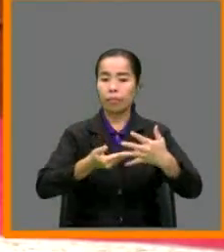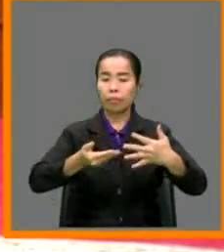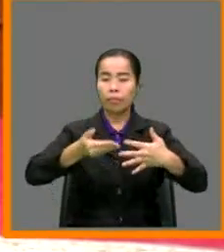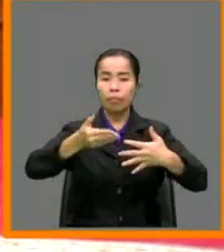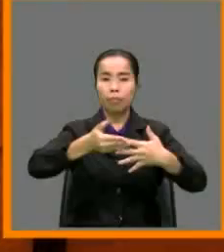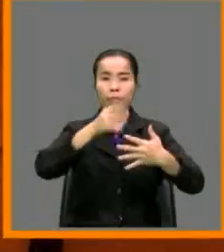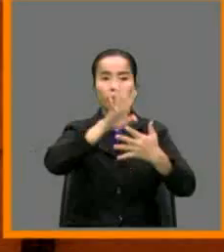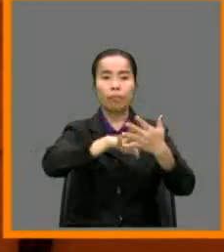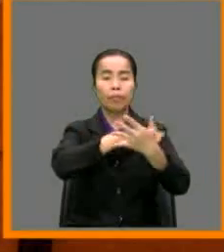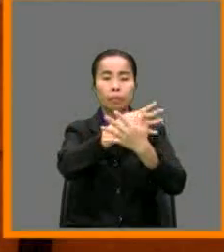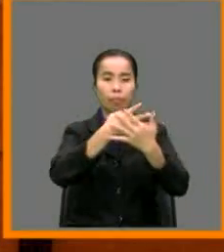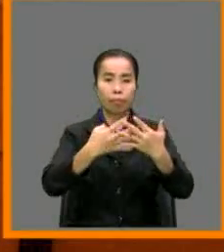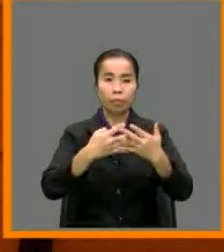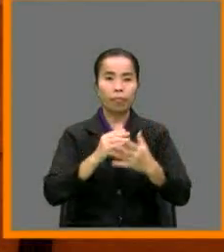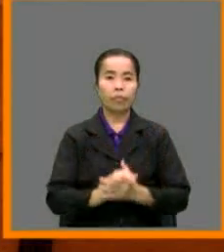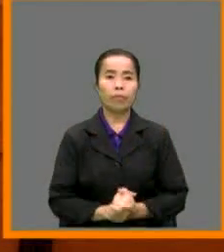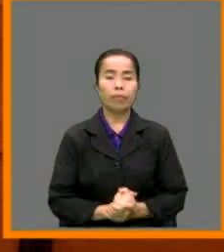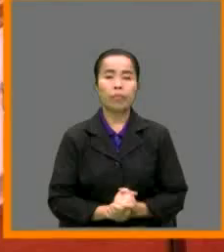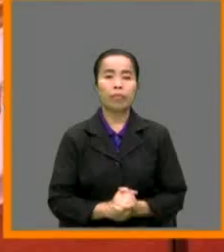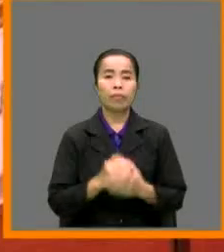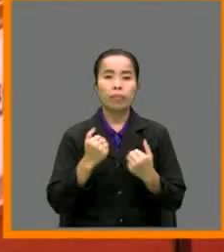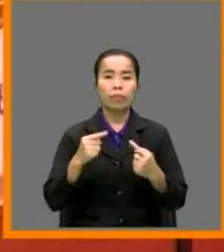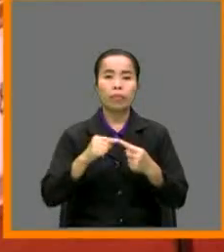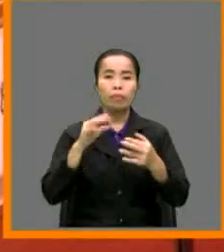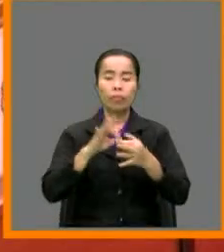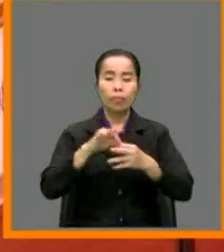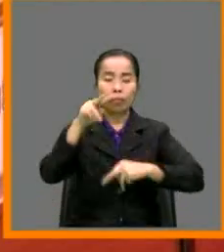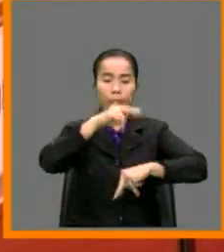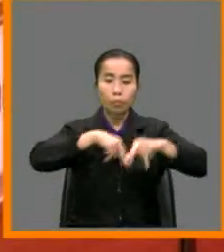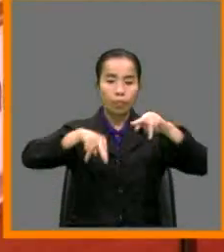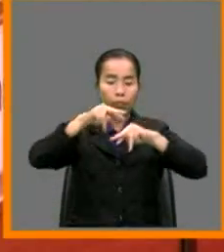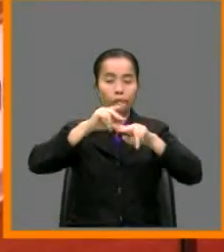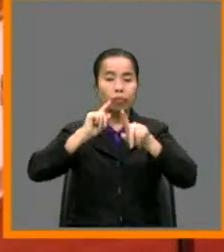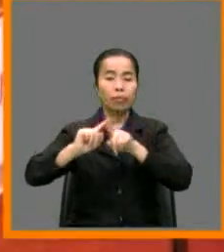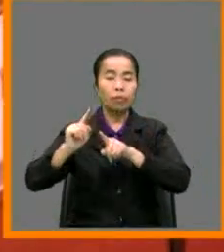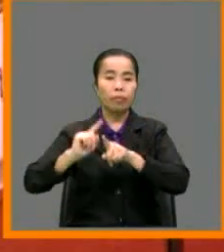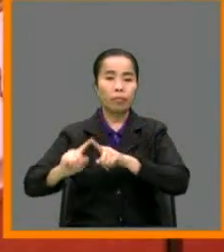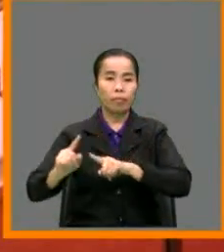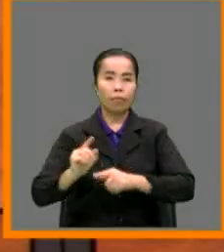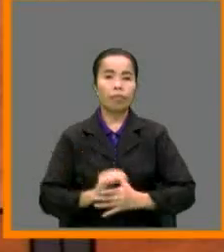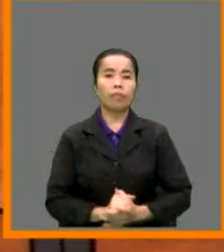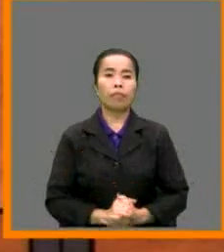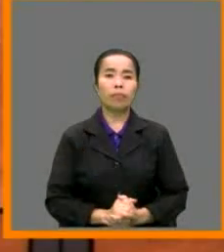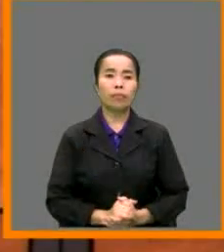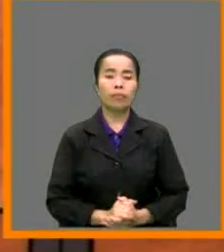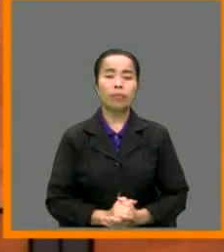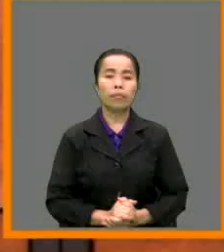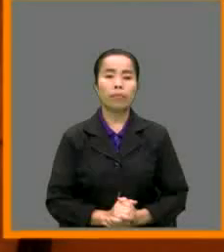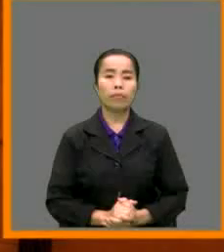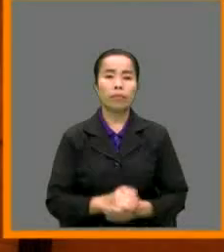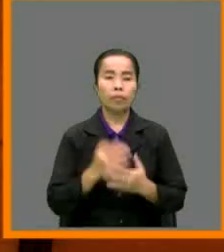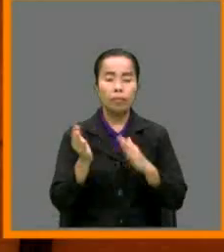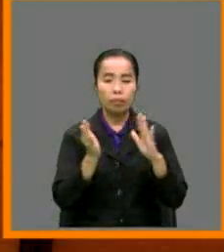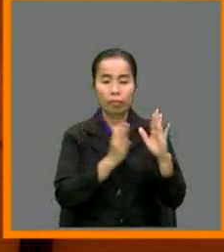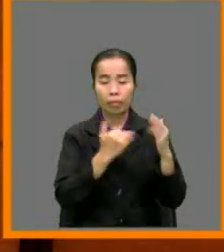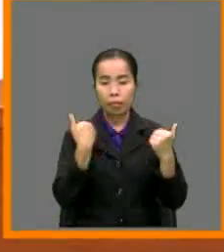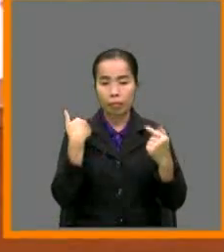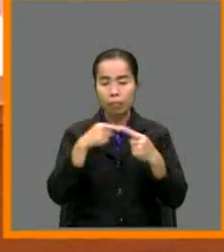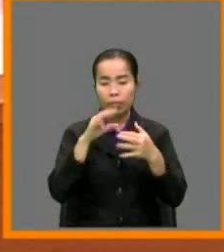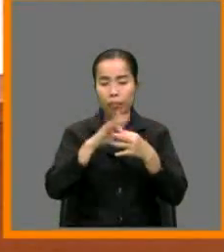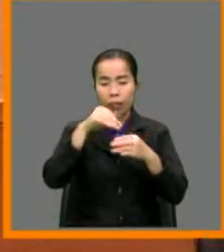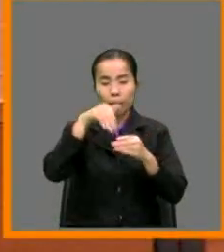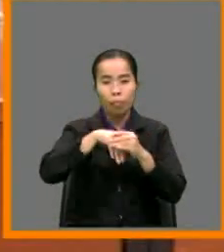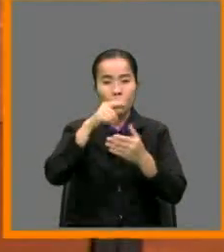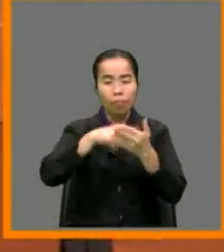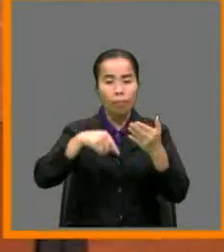กับภารกิจกำหนดอนาคตการปกครองซึ่งจะต่อยอดไปสู่การกำหนดทิศทางประเทศและนำไปสู่การเลือกตั้ง